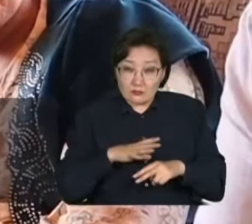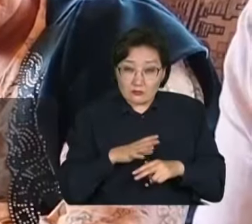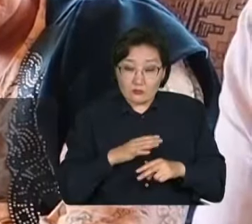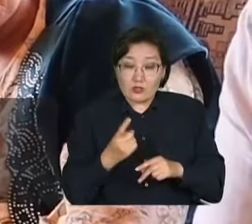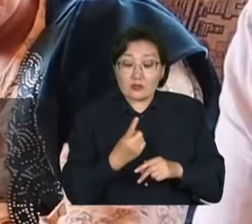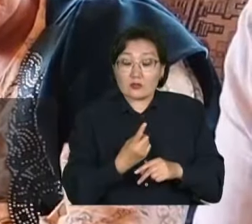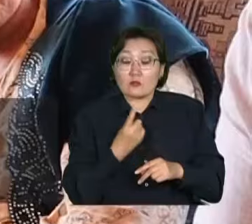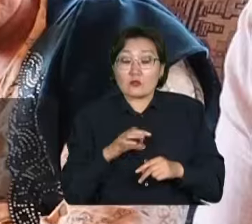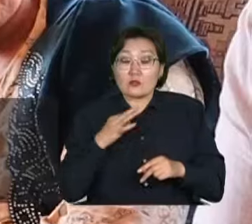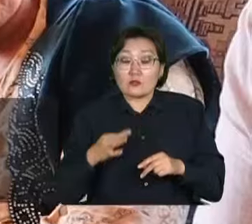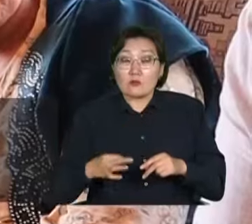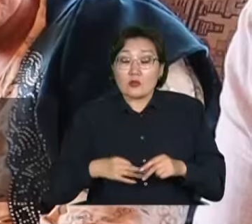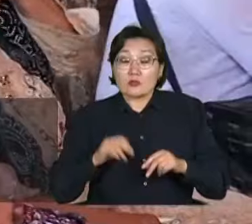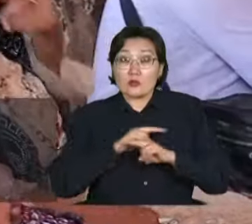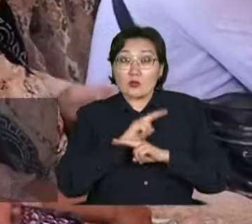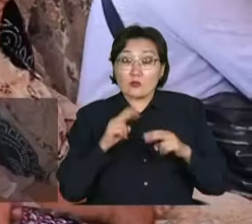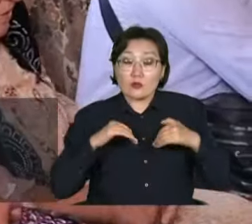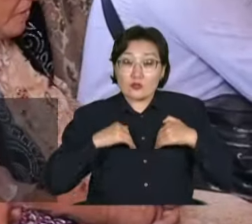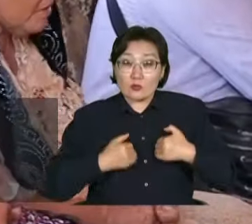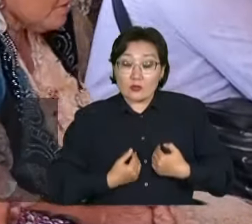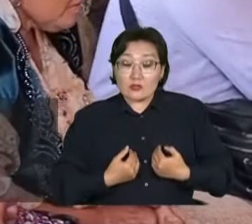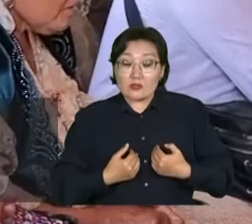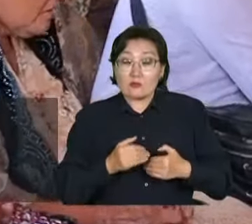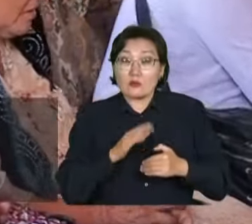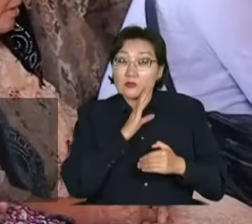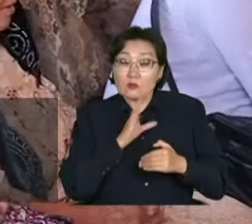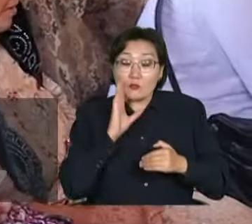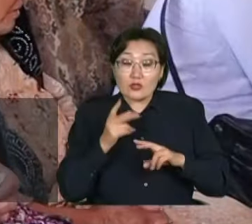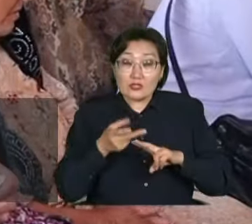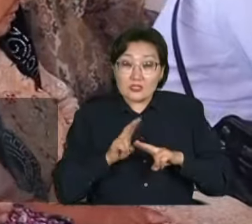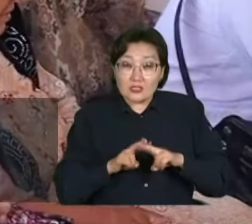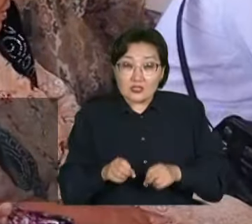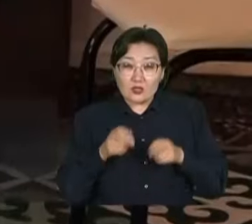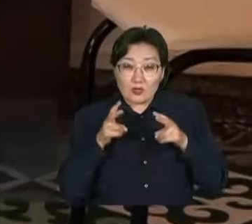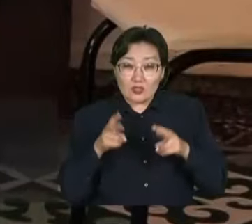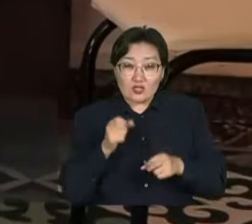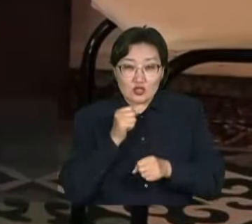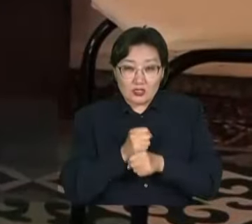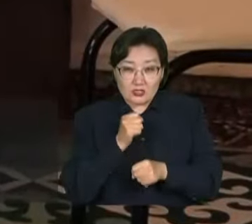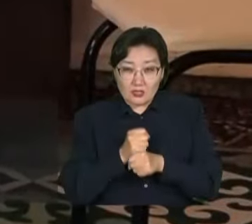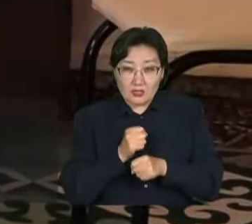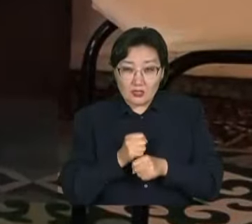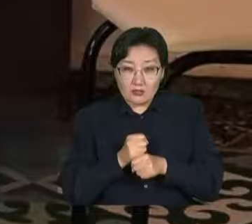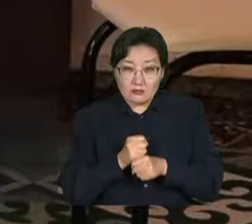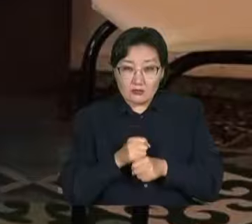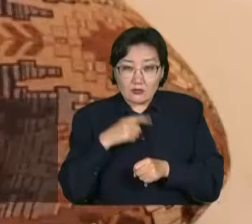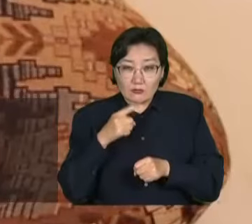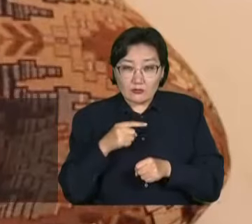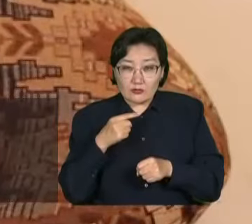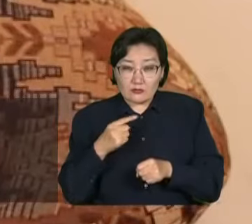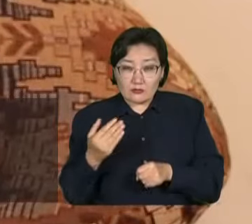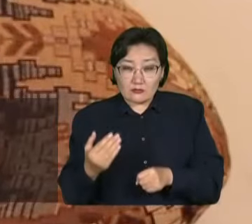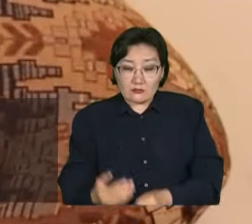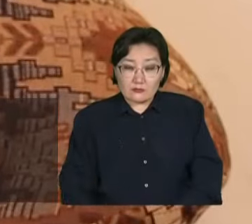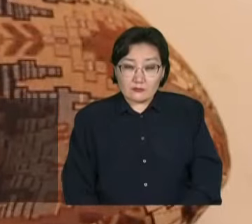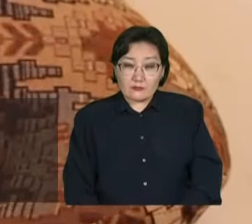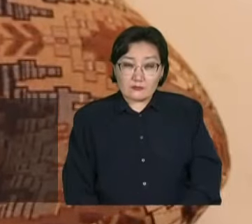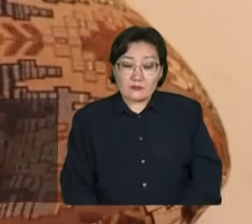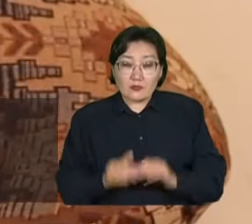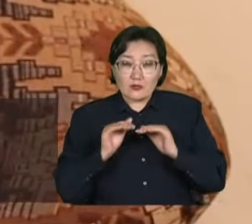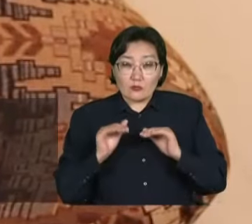Жалғыз ұлынан айырылып қайғыдан қан жұтқан марқұмның анасы бұл қасақана жасалған деп ашынады. Балдардың